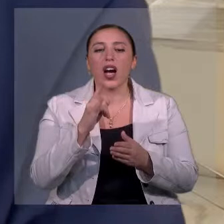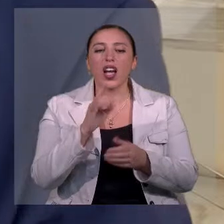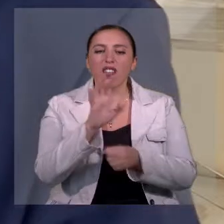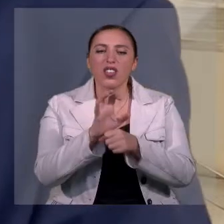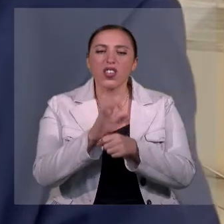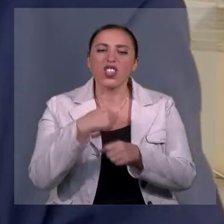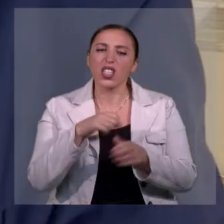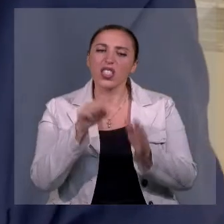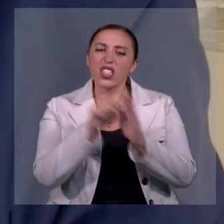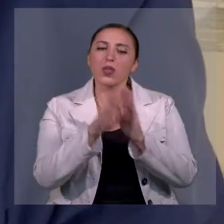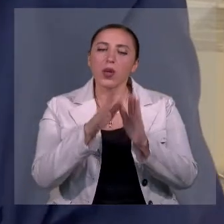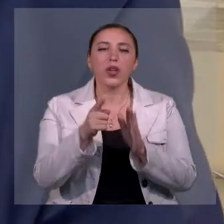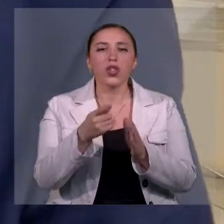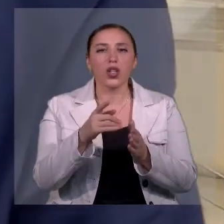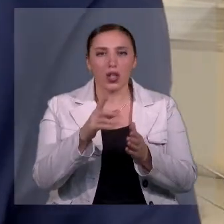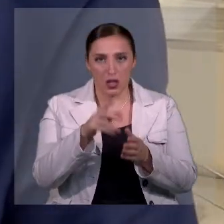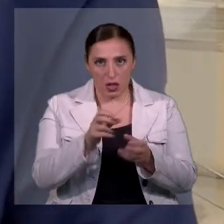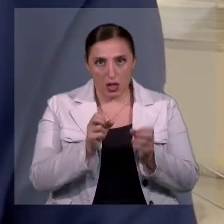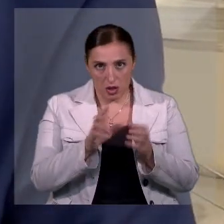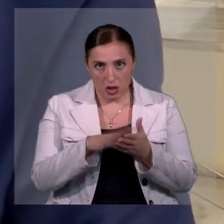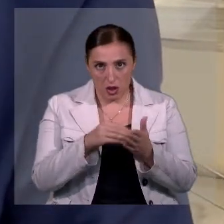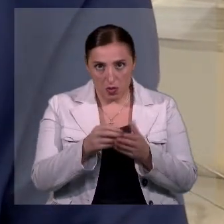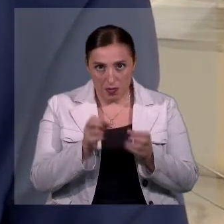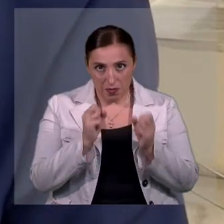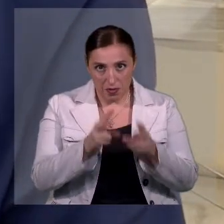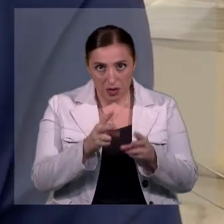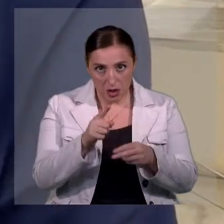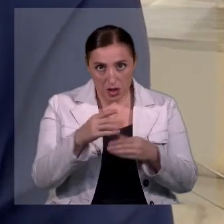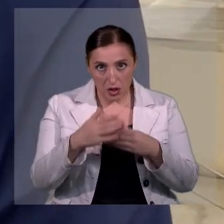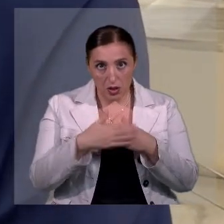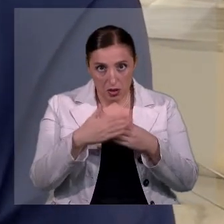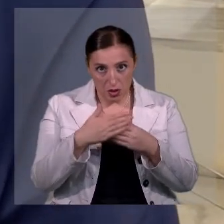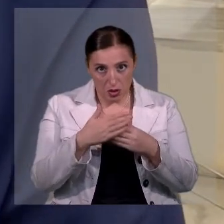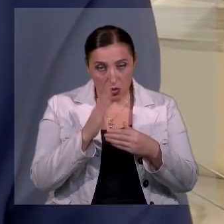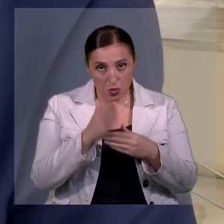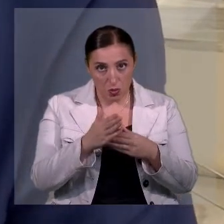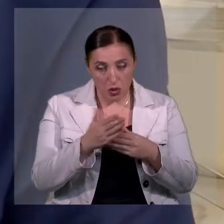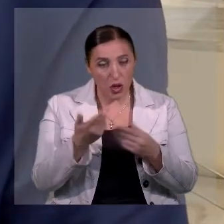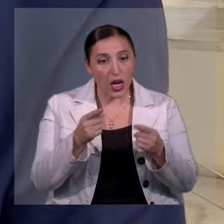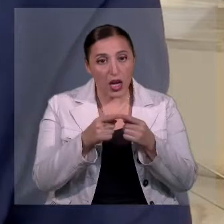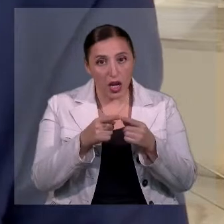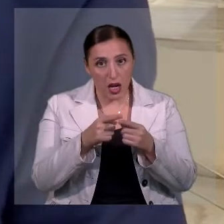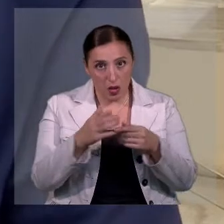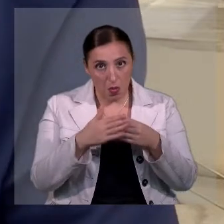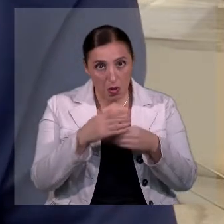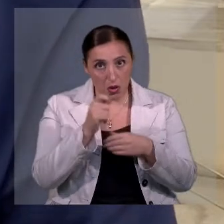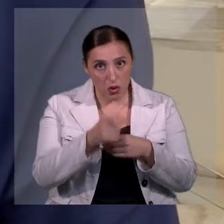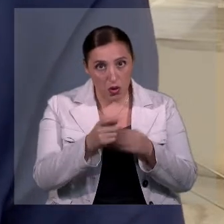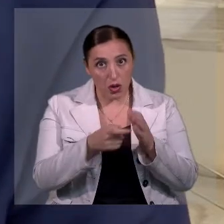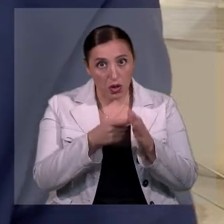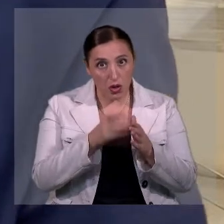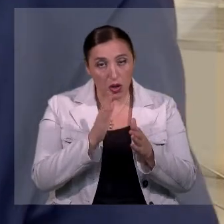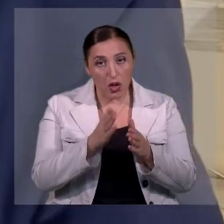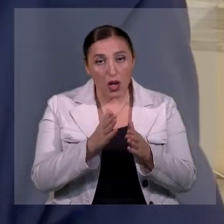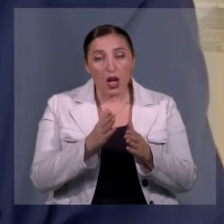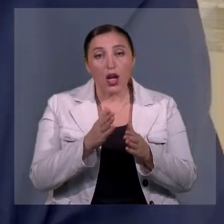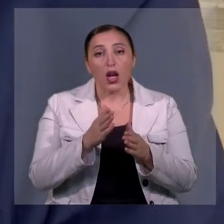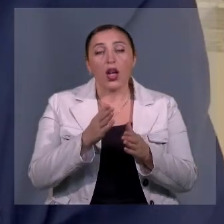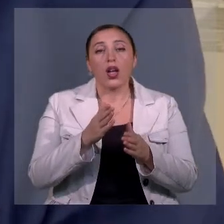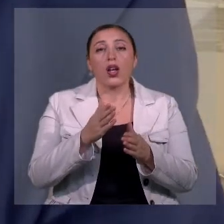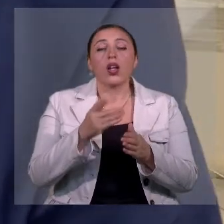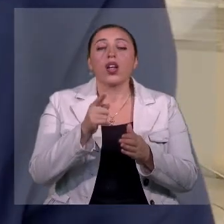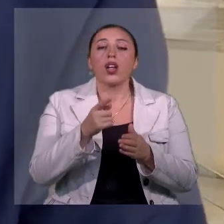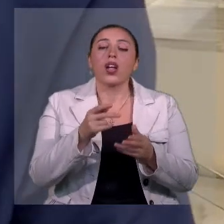քրեական հետապնդելի առարկ է, թե ոչ։ Մենք չենք կարա, եւ ես էլ չէի ուզենա լինել այն մեկնաբանը, որ կարողանար